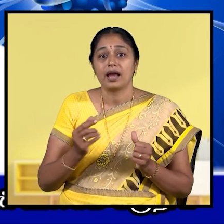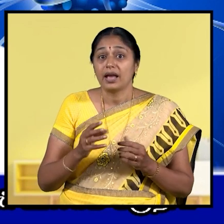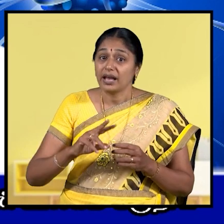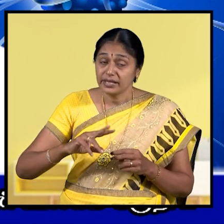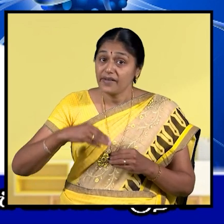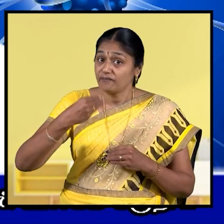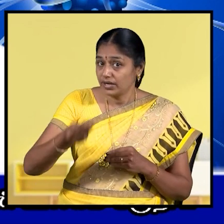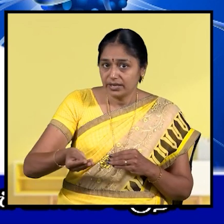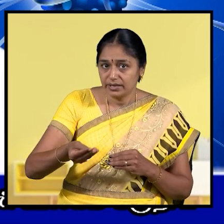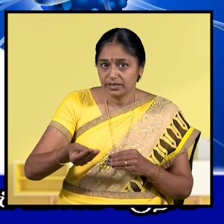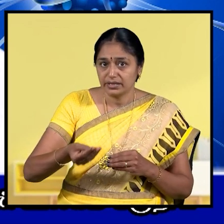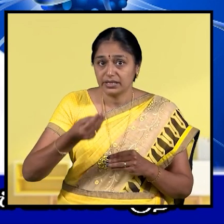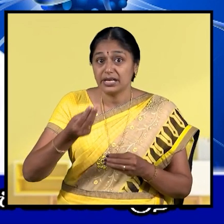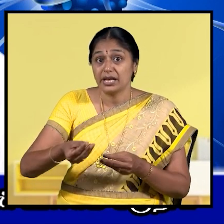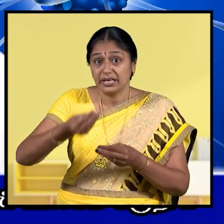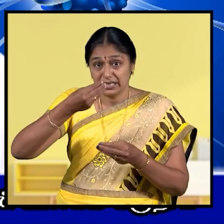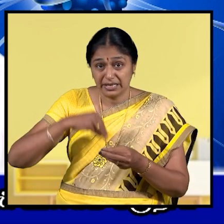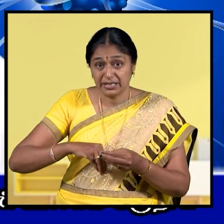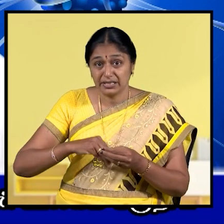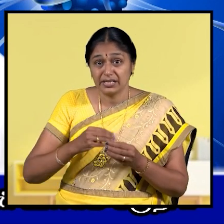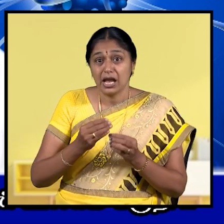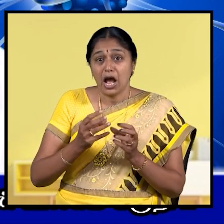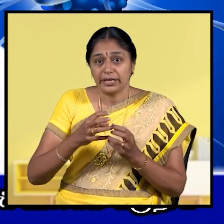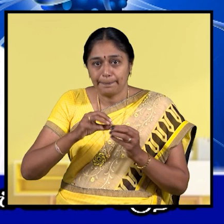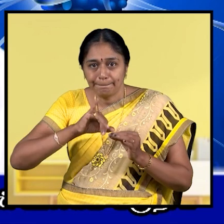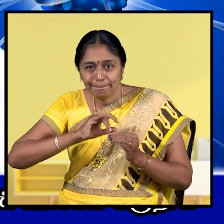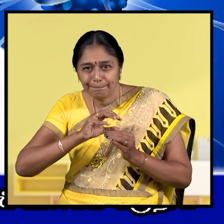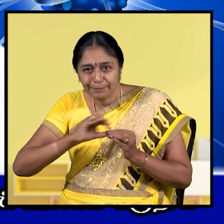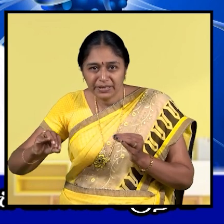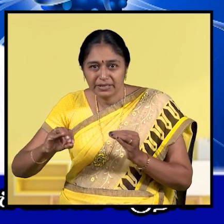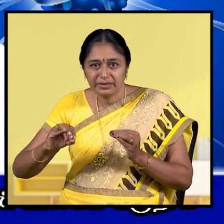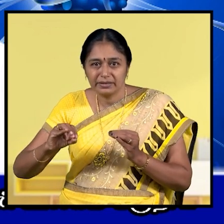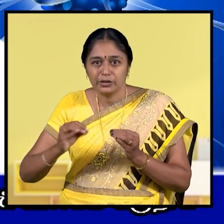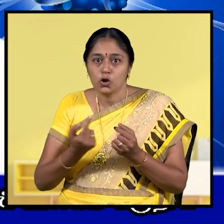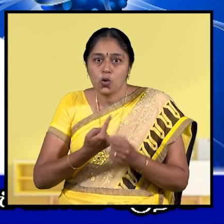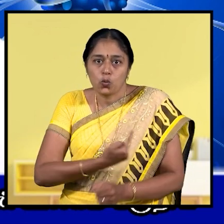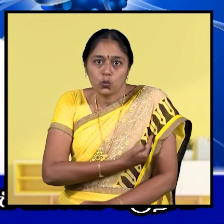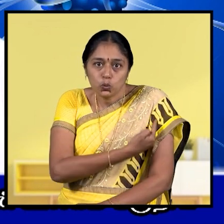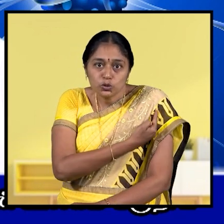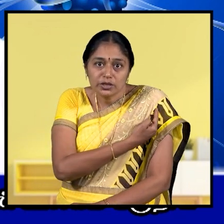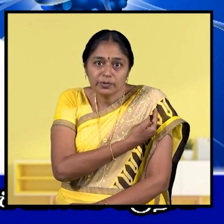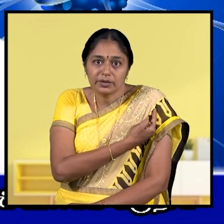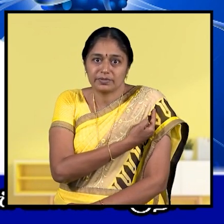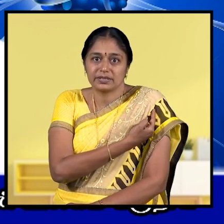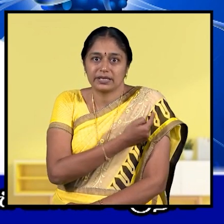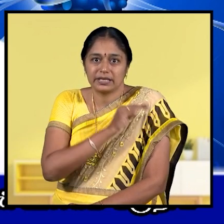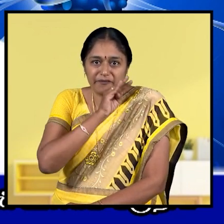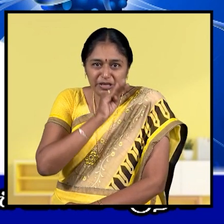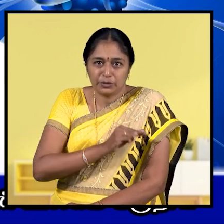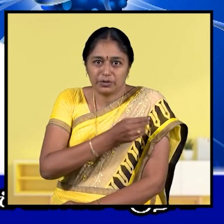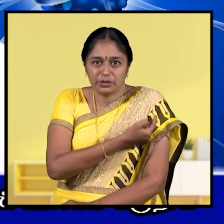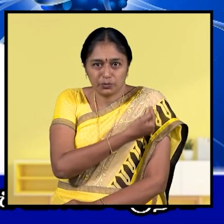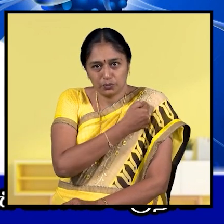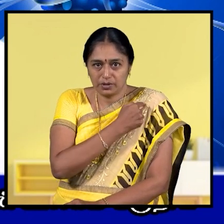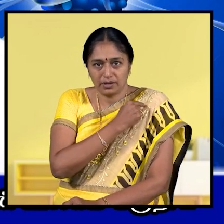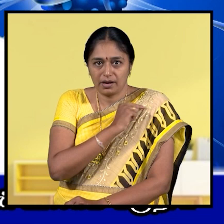அந்த விலங்குகள்லேருந்து அல்லது அந்த உயிரினங்கள்லேருந்து எடுத்து அதோடைய வீரியத்தை குறைச்சி ஒரு ஊசி மூலமாக உடம்புல செலுத்தி செலுத்தும்போது அந்த நோய்க்கிருமி உடம்புலார வரும், கொஞ்சம்